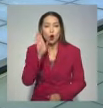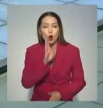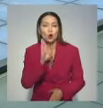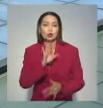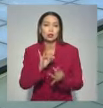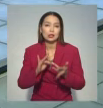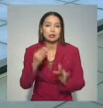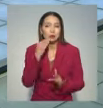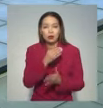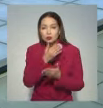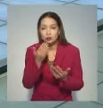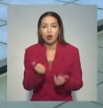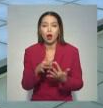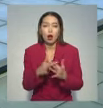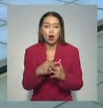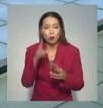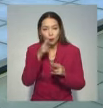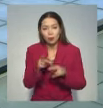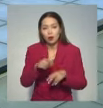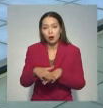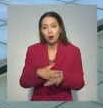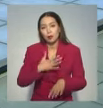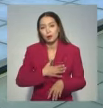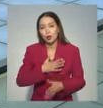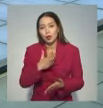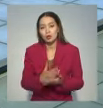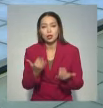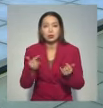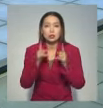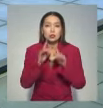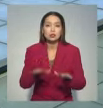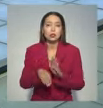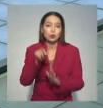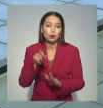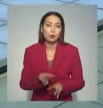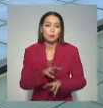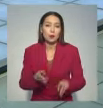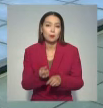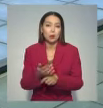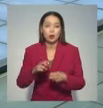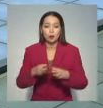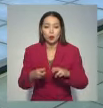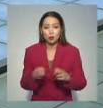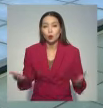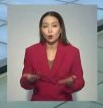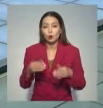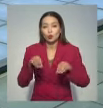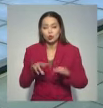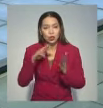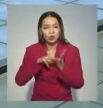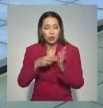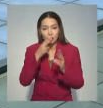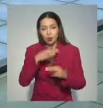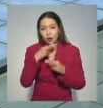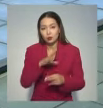сапасы. Ауылдағы ағайынның тұрмысы алаңдатарлық жағдайда. Бүгін сенат депутаттары мен үкімет бір қатар мәселелерді көтеріп шешудің жолдарын